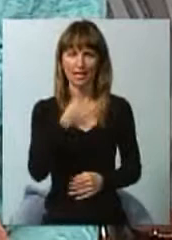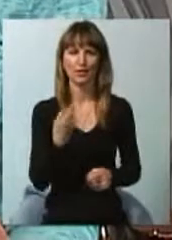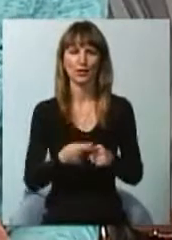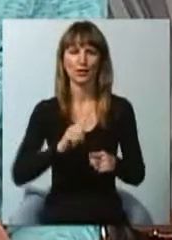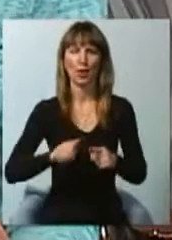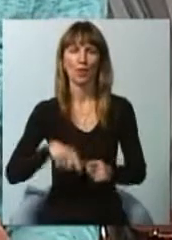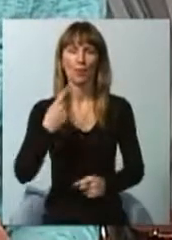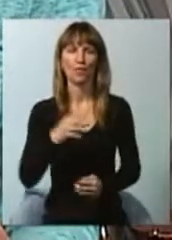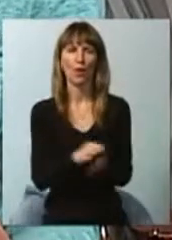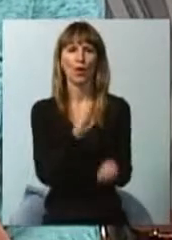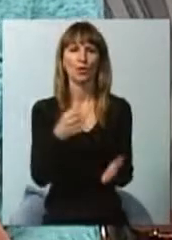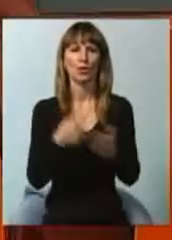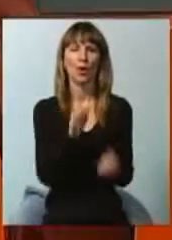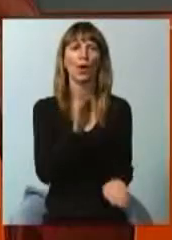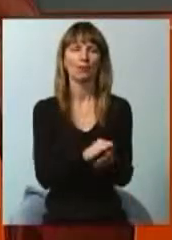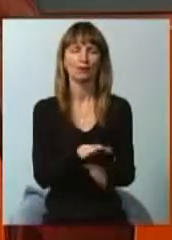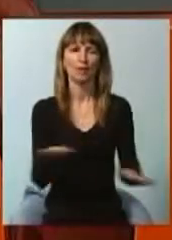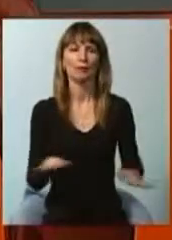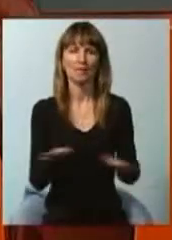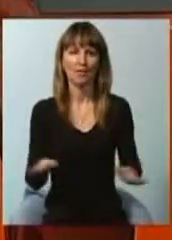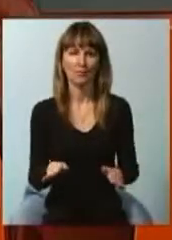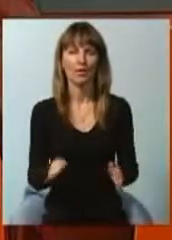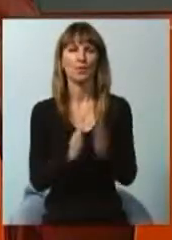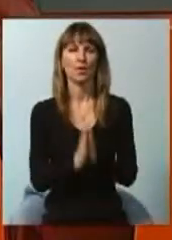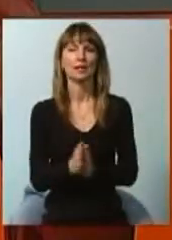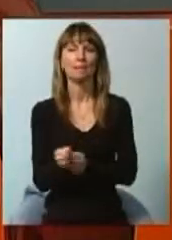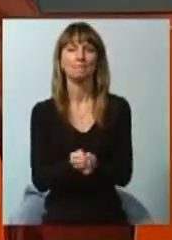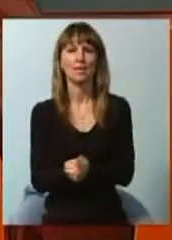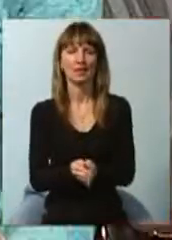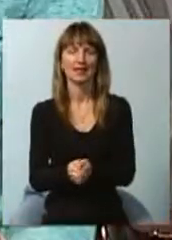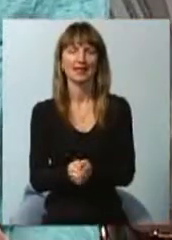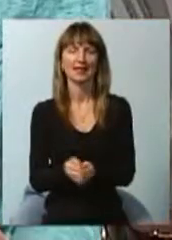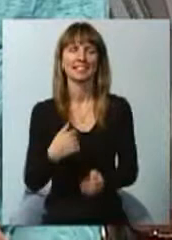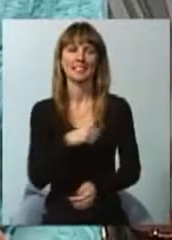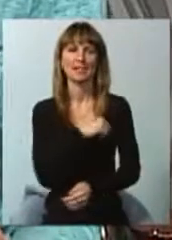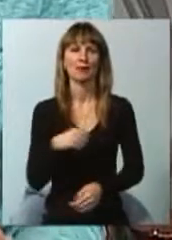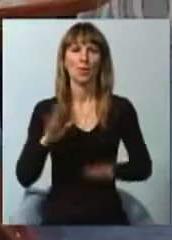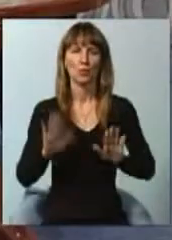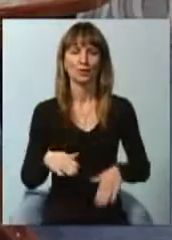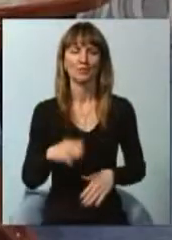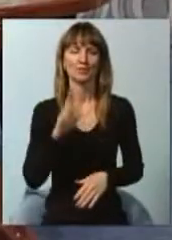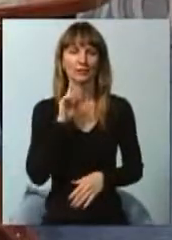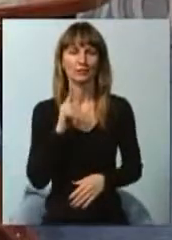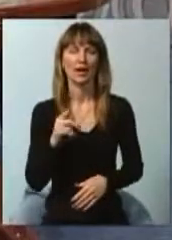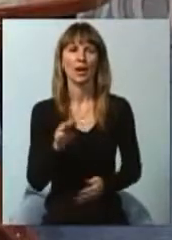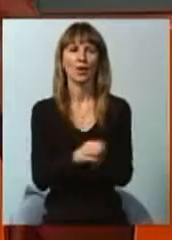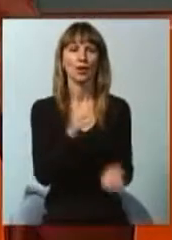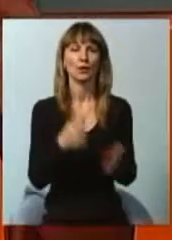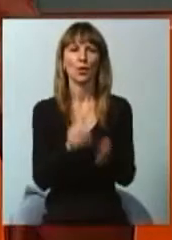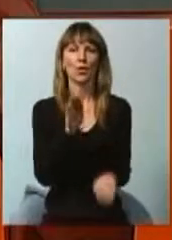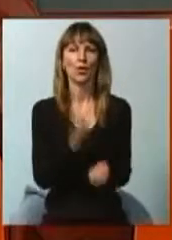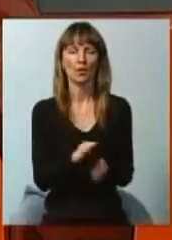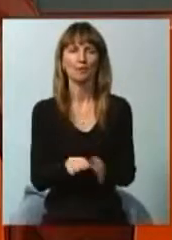скоромовку. Крокодил до крокодила припливав просити мила. Я вже й сама збилась. Крокодил до